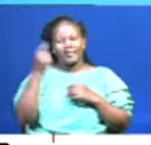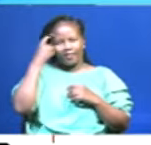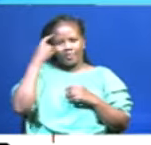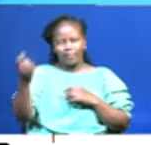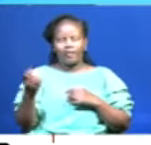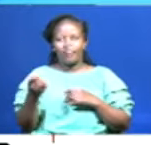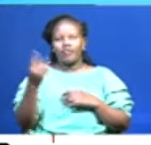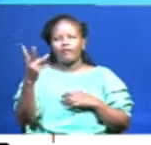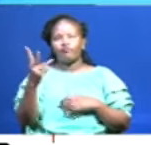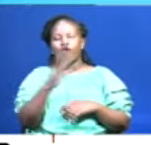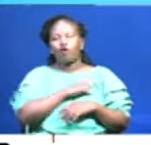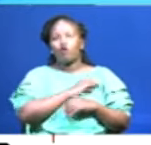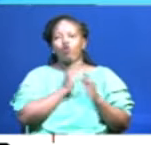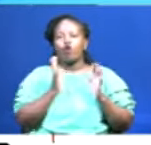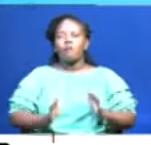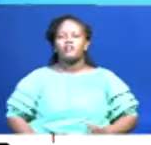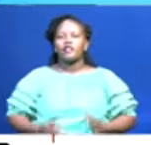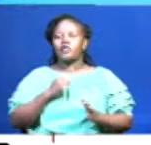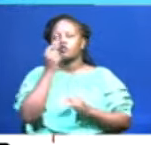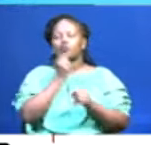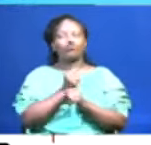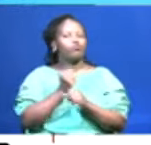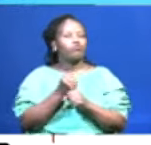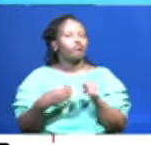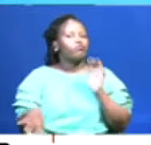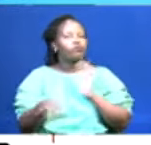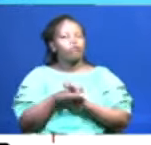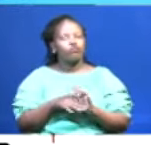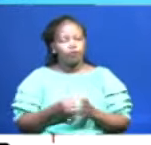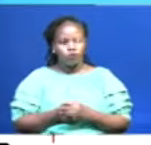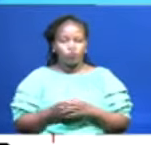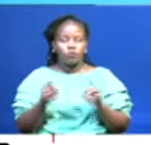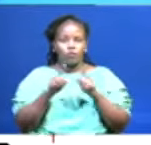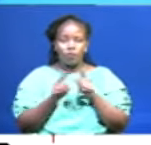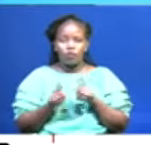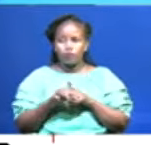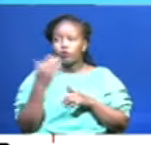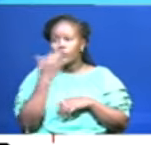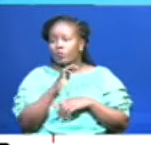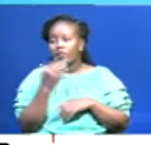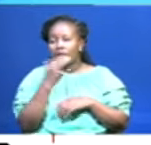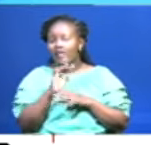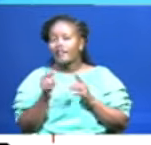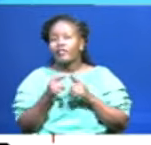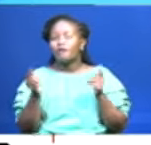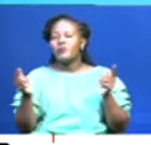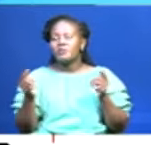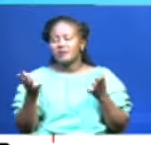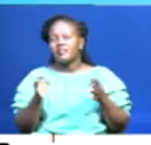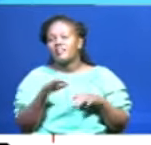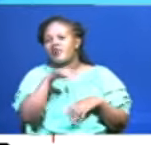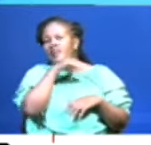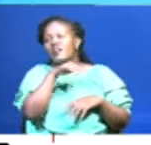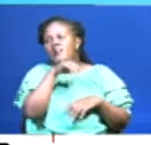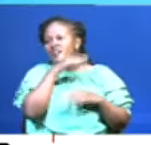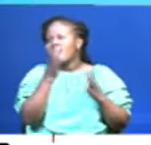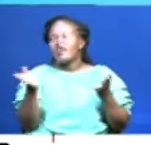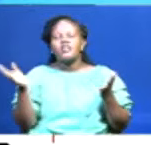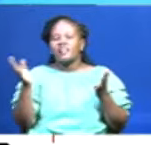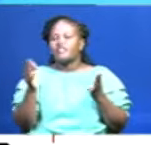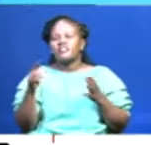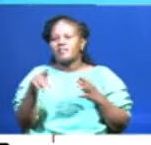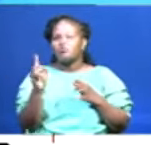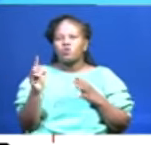tume hiyo waliofutwa kazi. Naibu rais pia alikanusha madai kwamba Raila Odinga alinyimwa ushindi wake